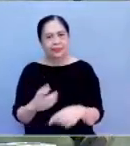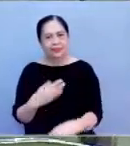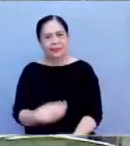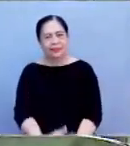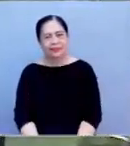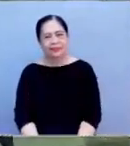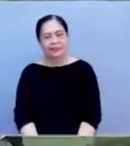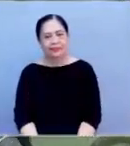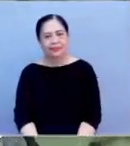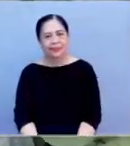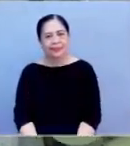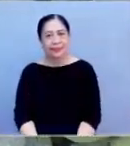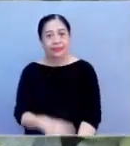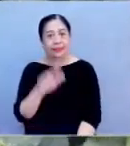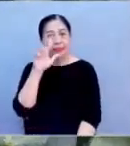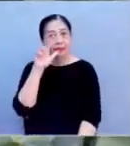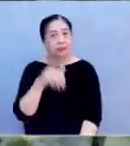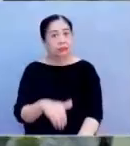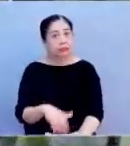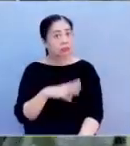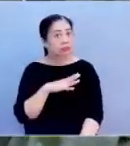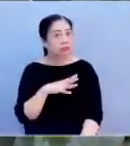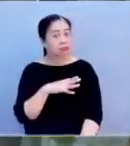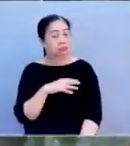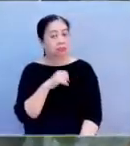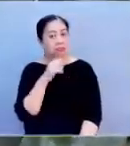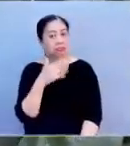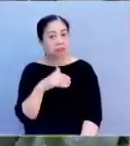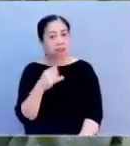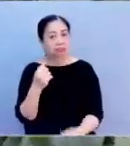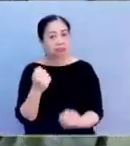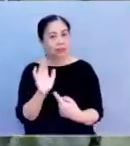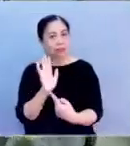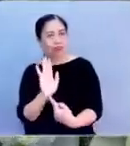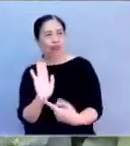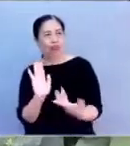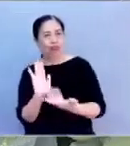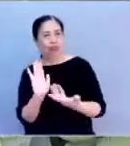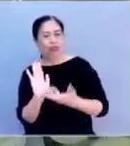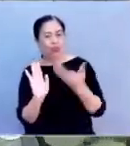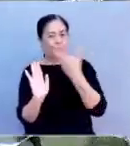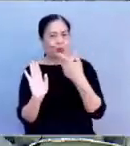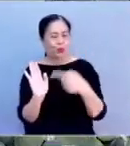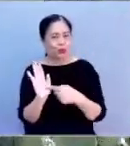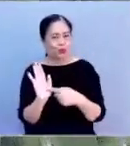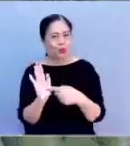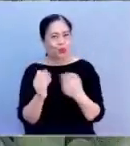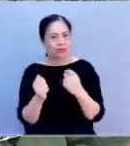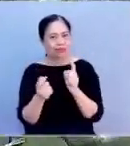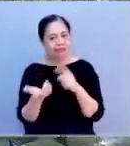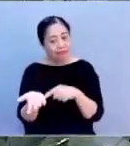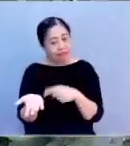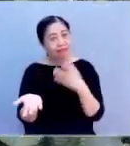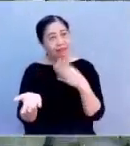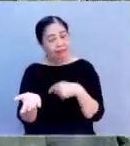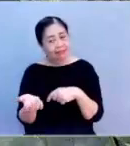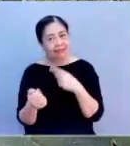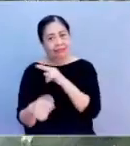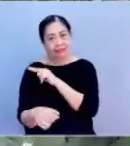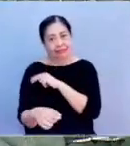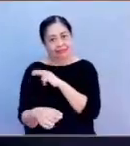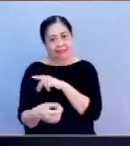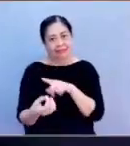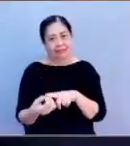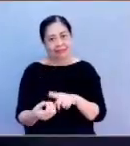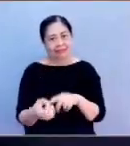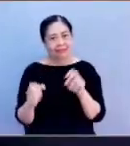Matriki po. 3,000 pwede na, lalo pag meron kang mga gustong i-impress, di ba? Kasi magiging conversation piece to, yung pinag-uusapan. So